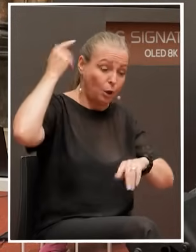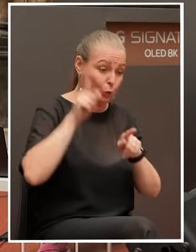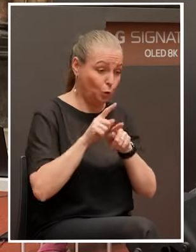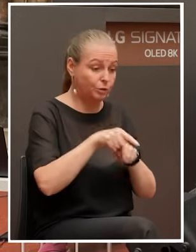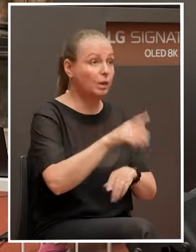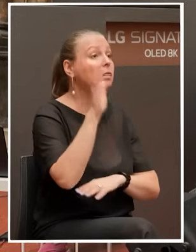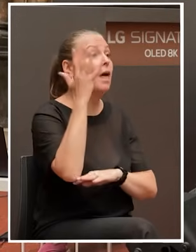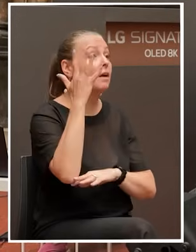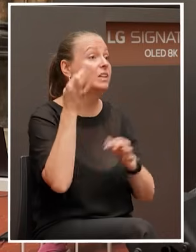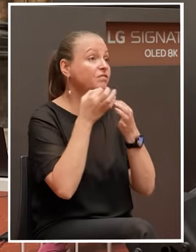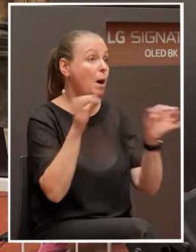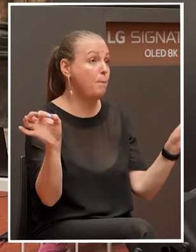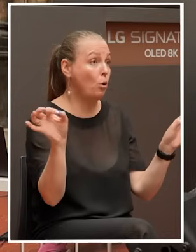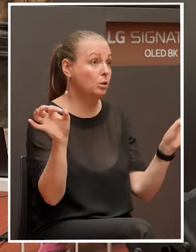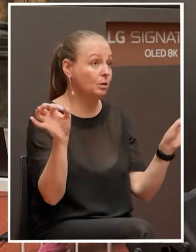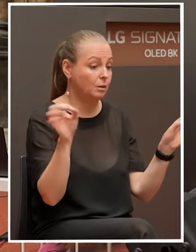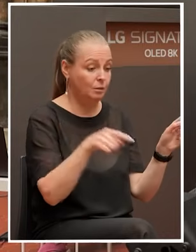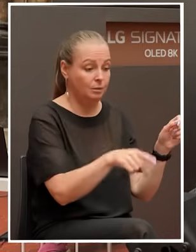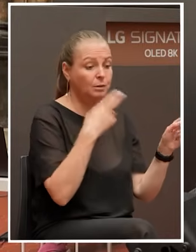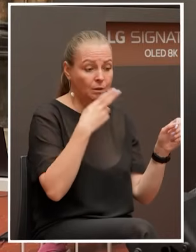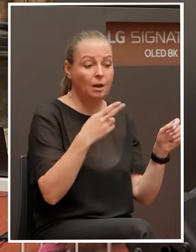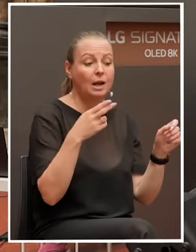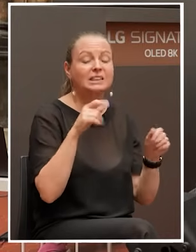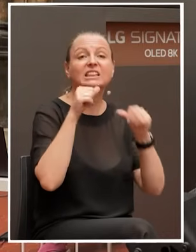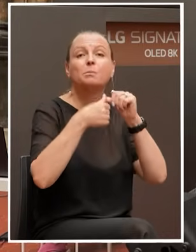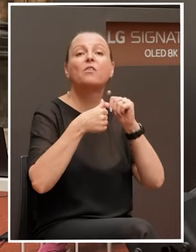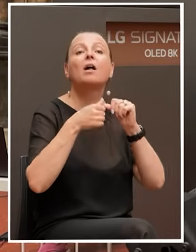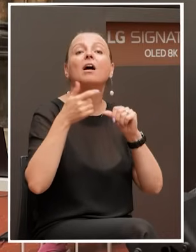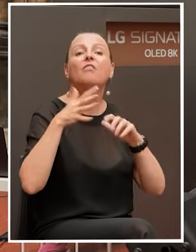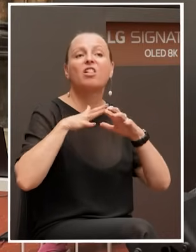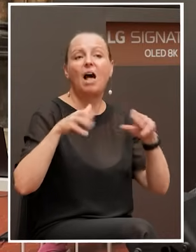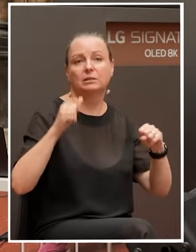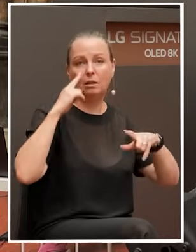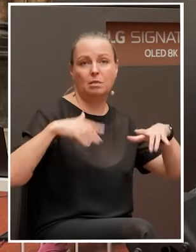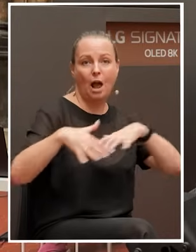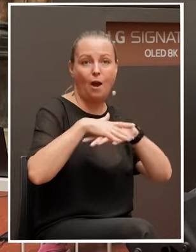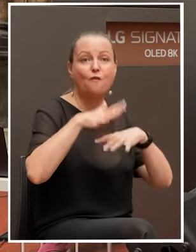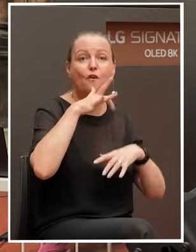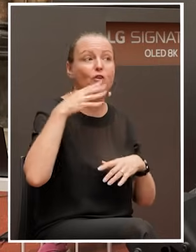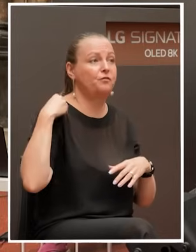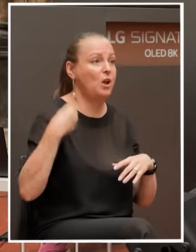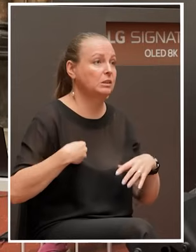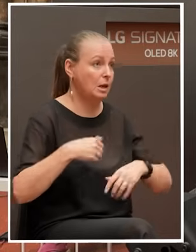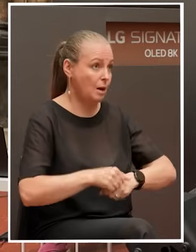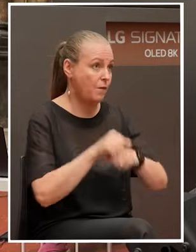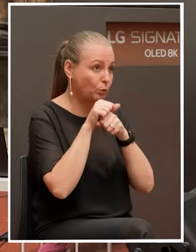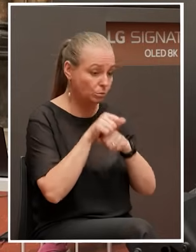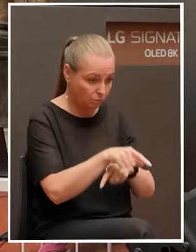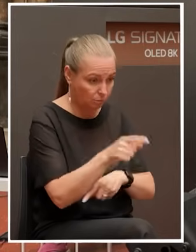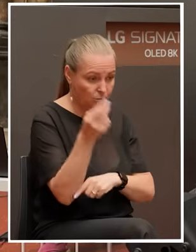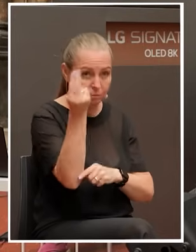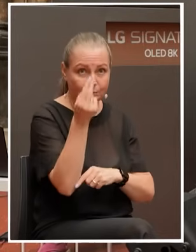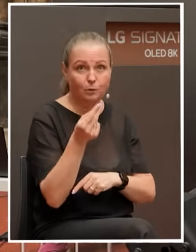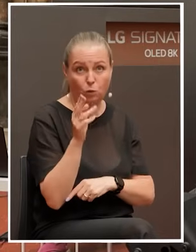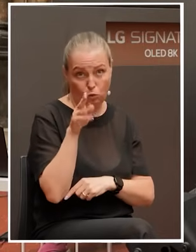дерево свободы, которое символизировало власть народа во время французской революции, это было,